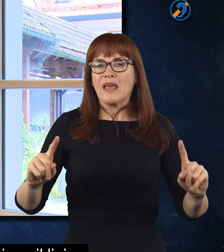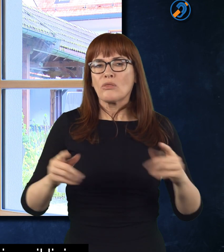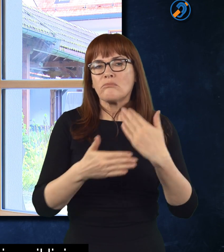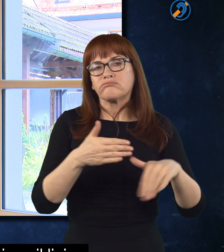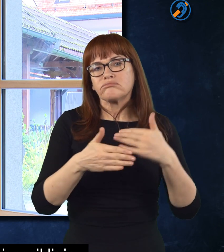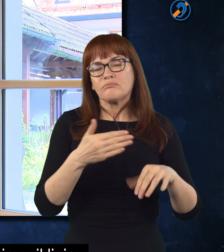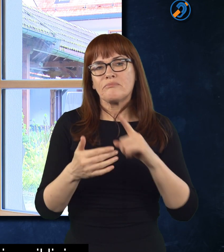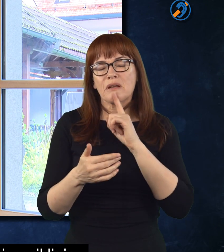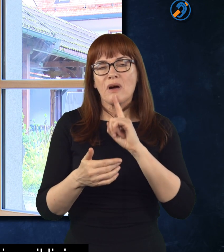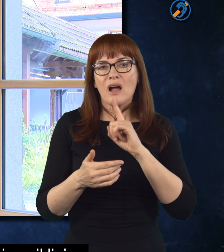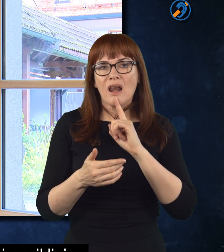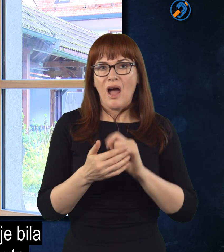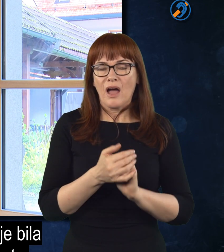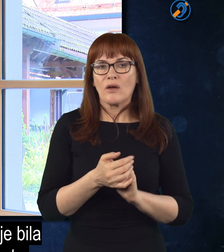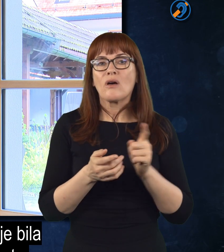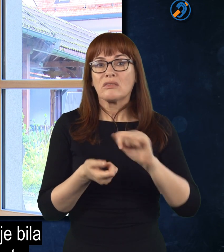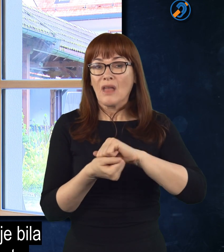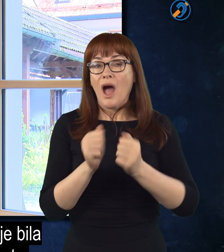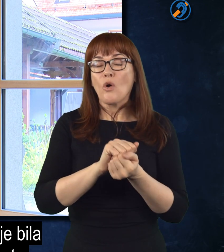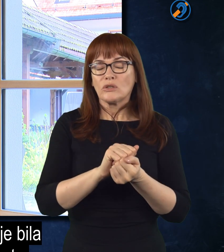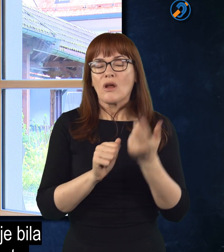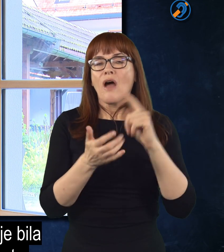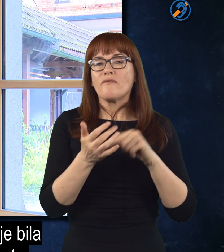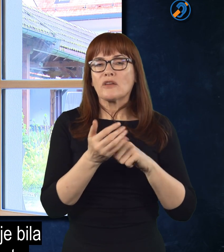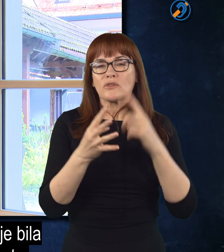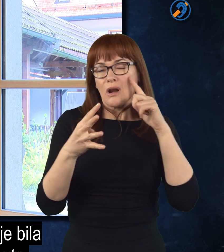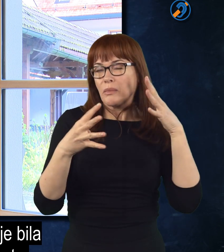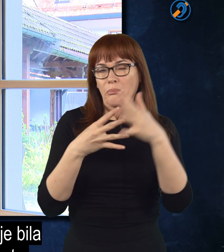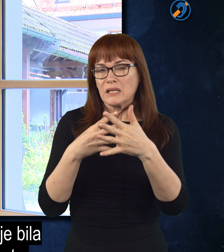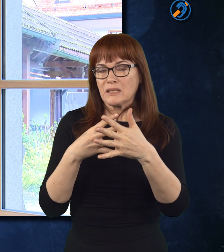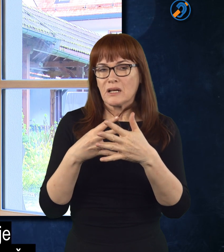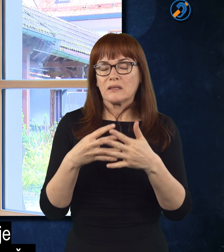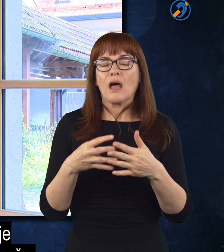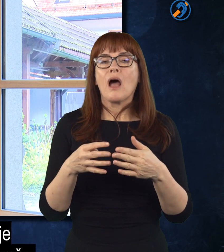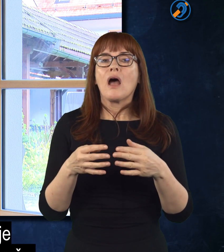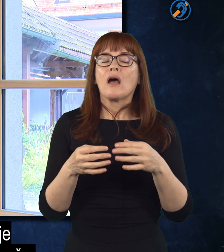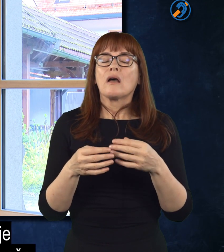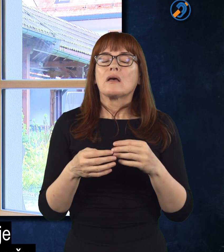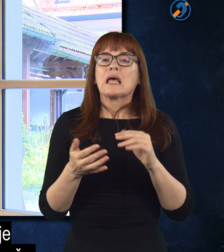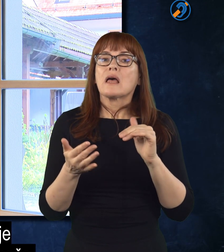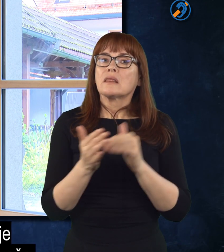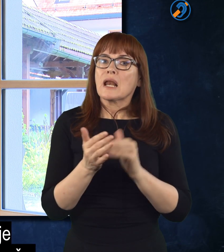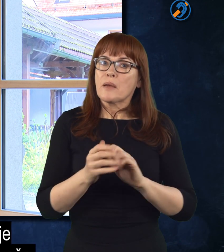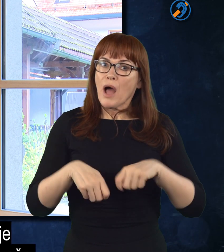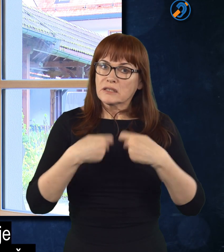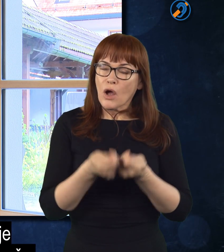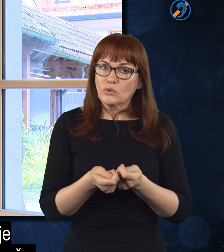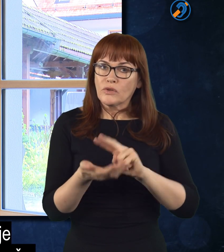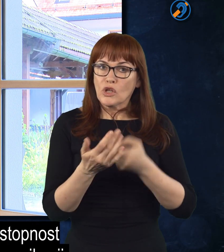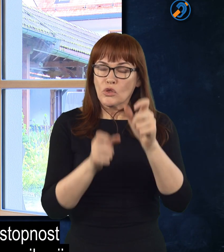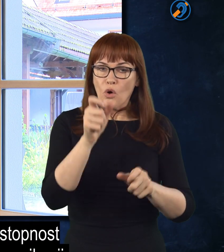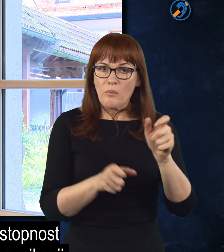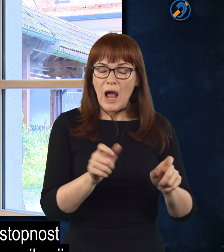primanjkljajev in ta kategorija invalidnosti je bila dostikrat prezrta. Predvsem je treba zagotoviti tolmače